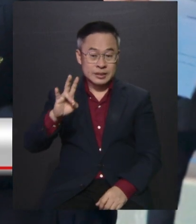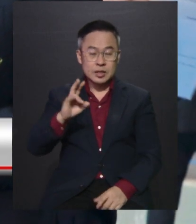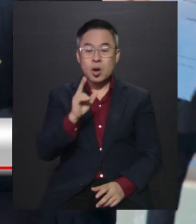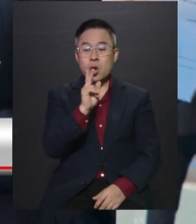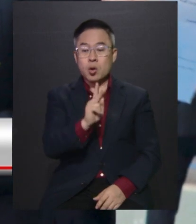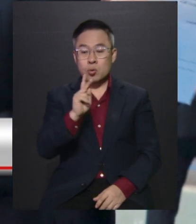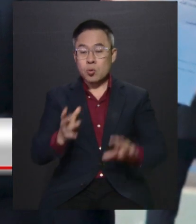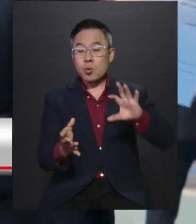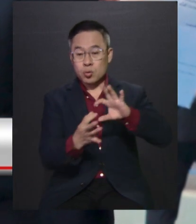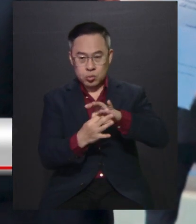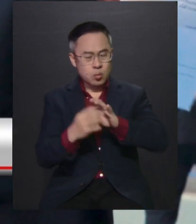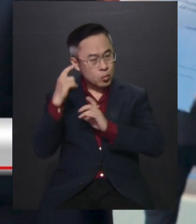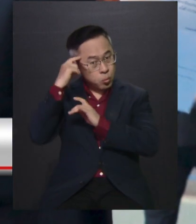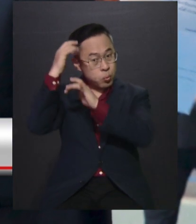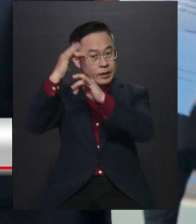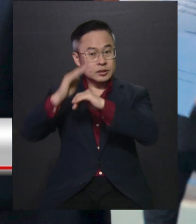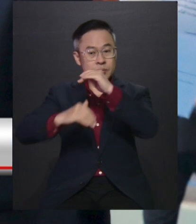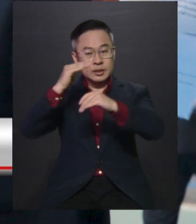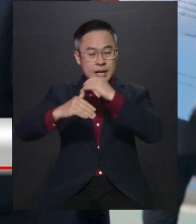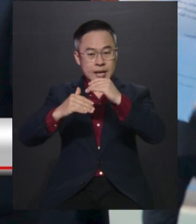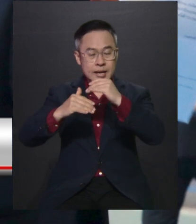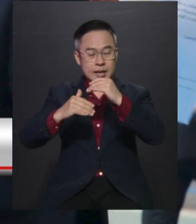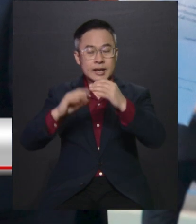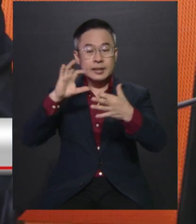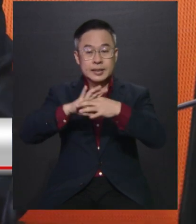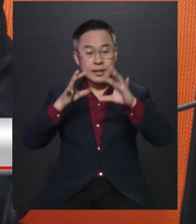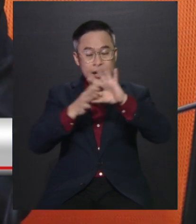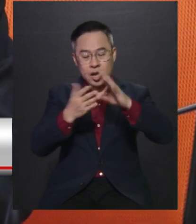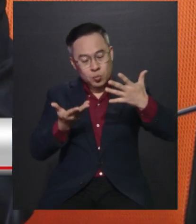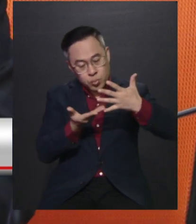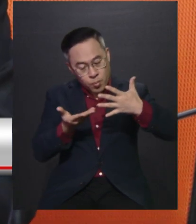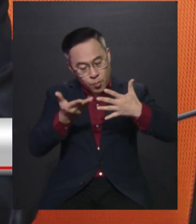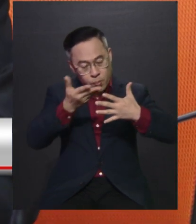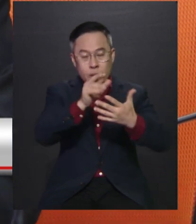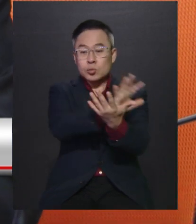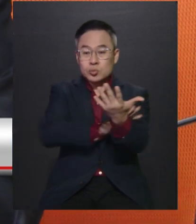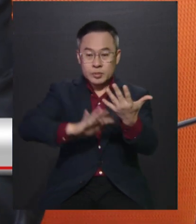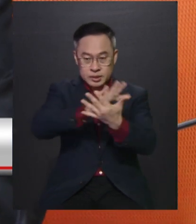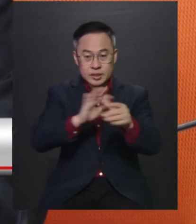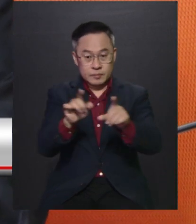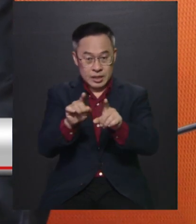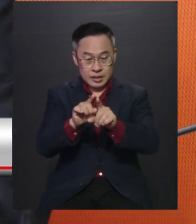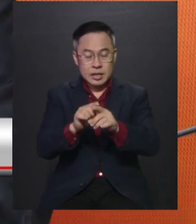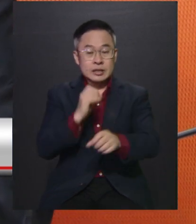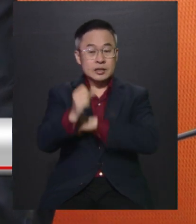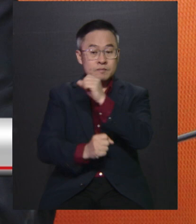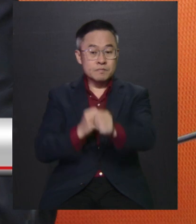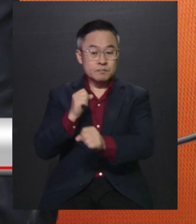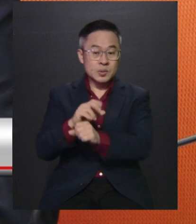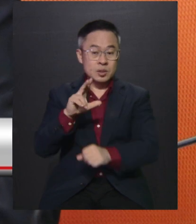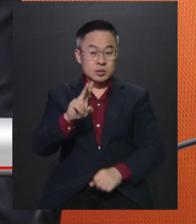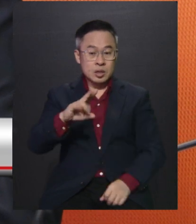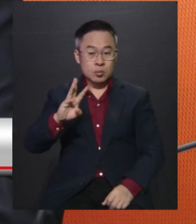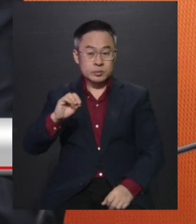ฬาไทยในทุกภาคส่วนภารกิจสำคัญในปี2567นะคะก็คือการเตรียมความพร้อมของนักกีฬาที่จะแข่งขัน